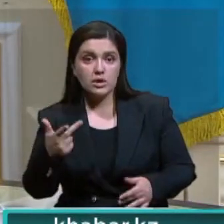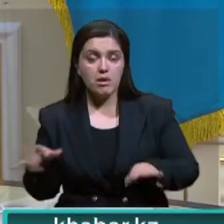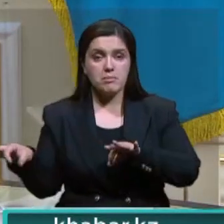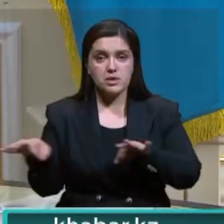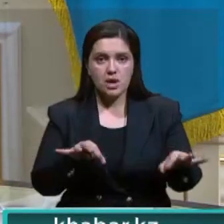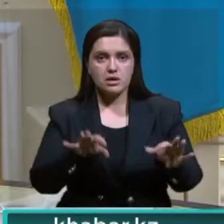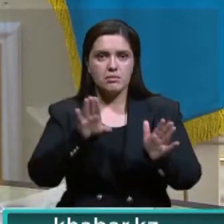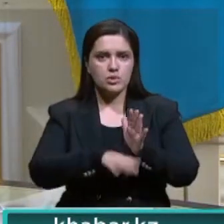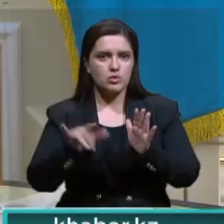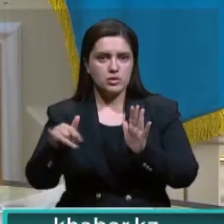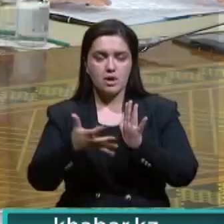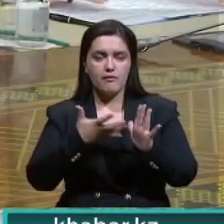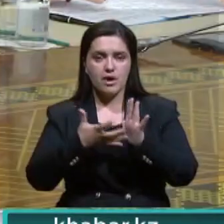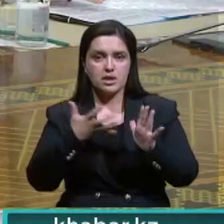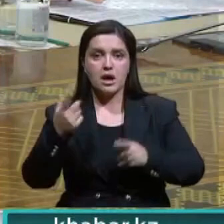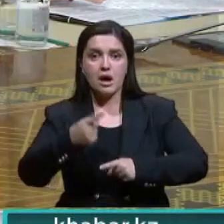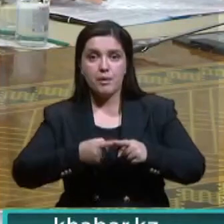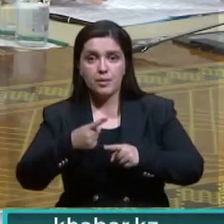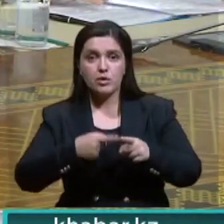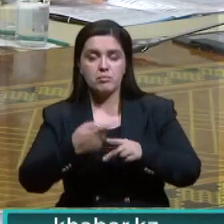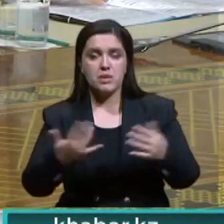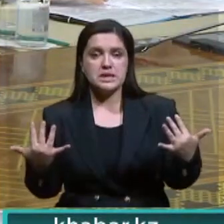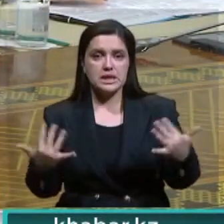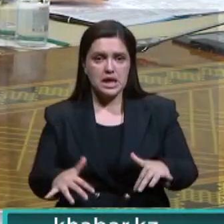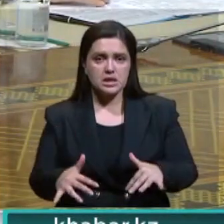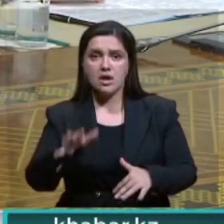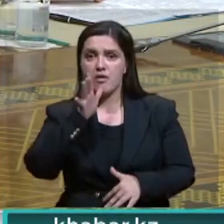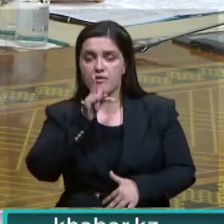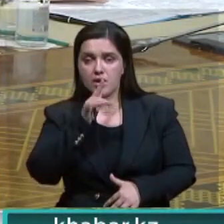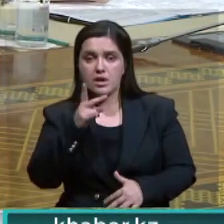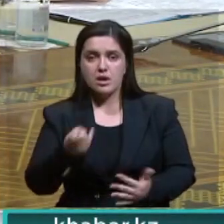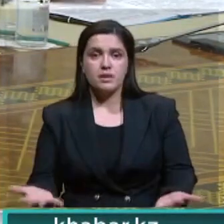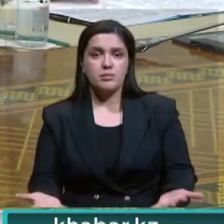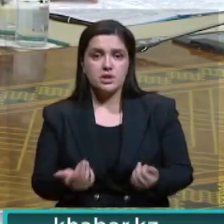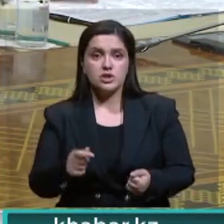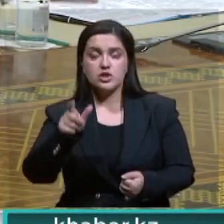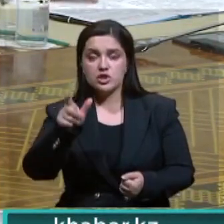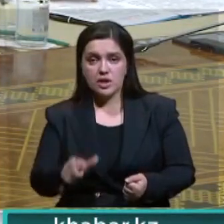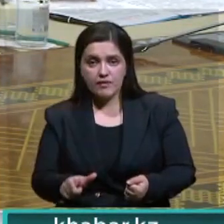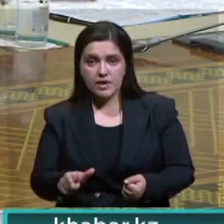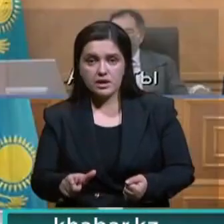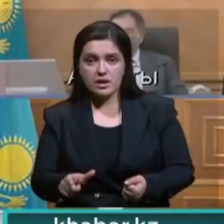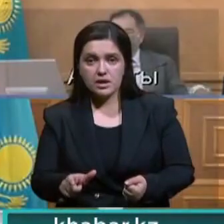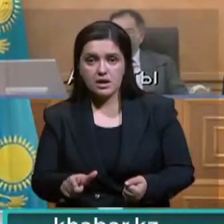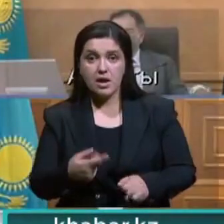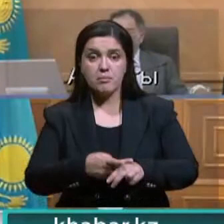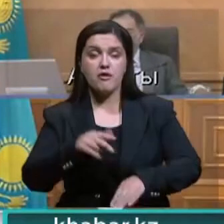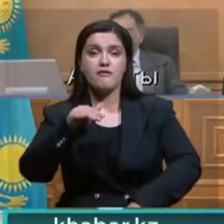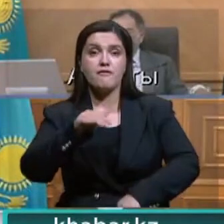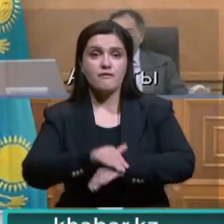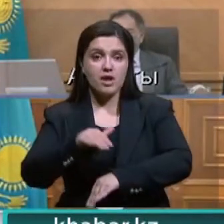необходимого оборудования. В результате теряется драгоценное время на спасение пациента. Несмотря на выявленные